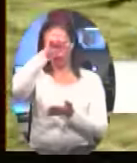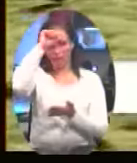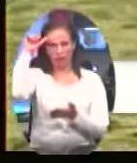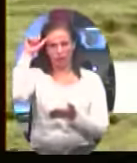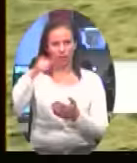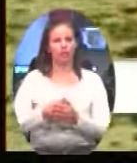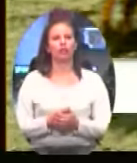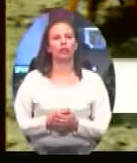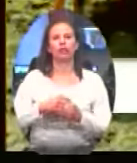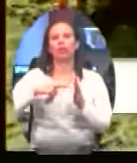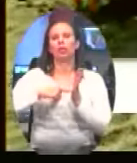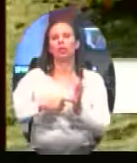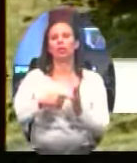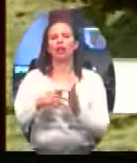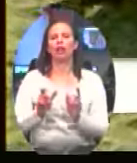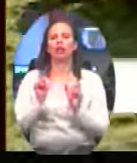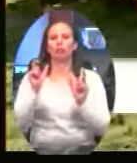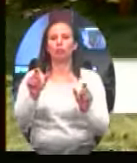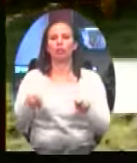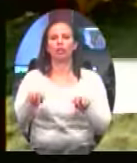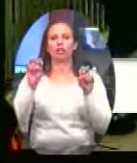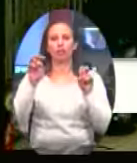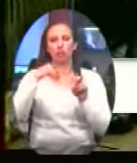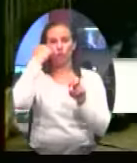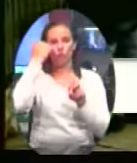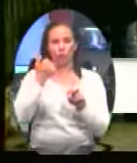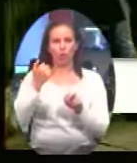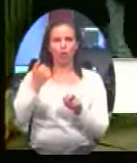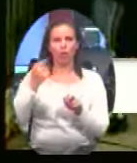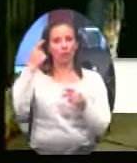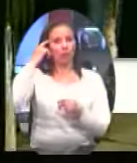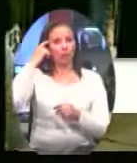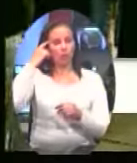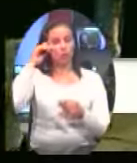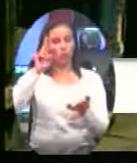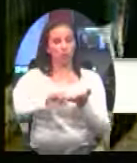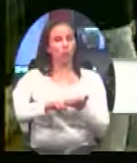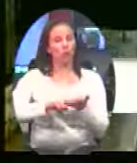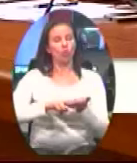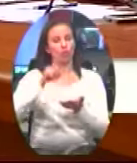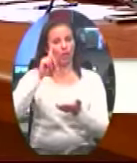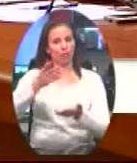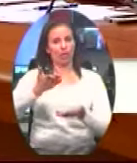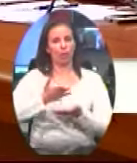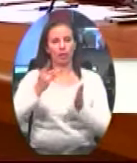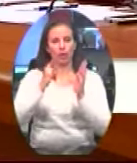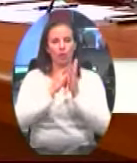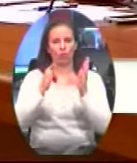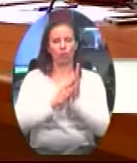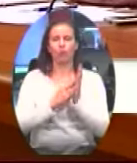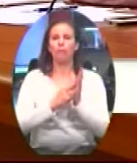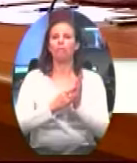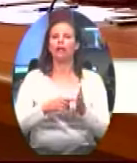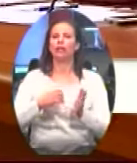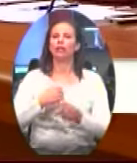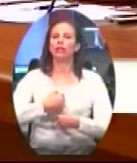זאת במטרה למנוע ניצול של ילדים ונוער עובדים ולדאוג לקיום הזכויות המגיעות להם בחוק. נציג משרד הכלכלה דיווח